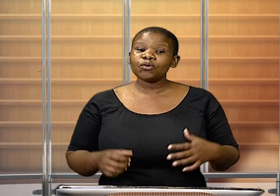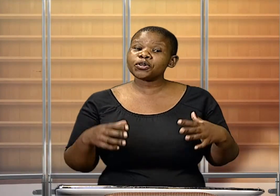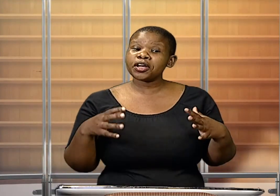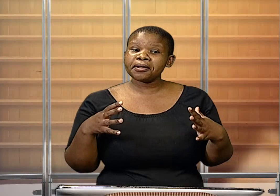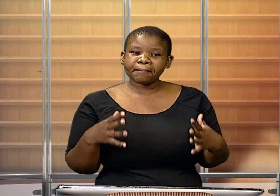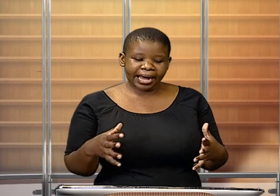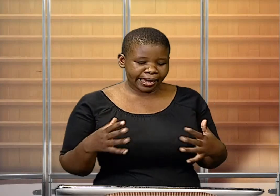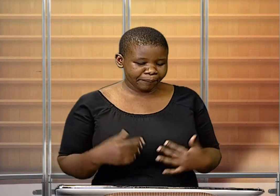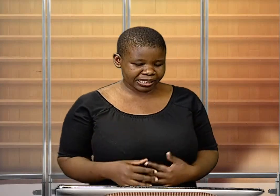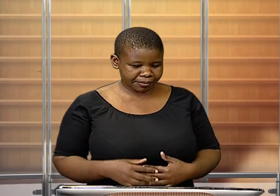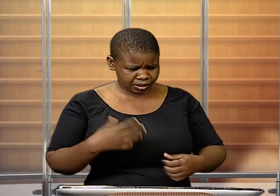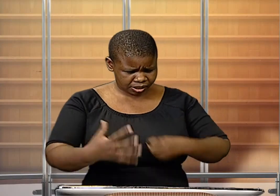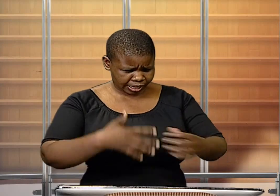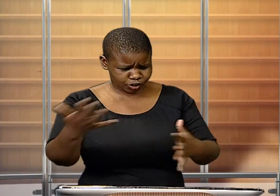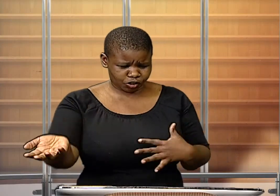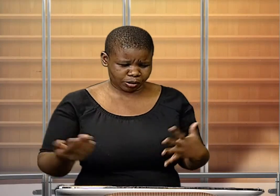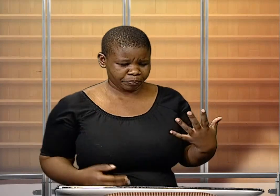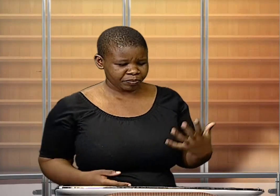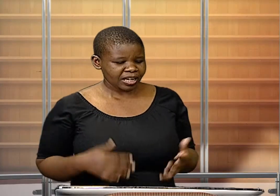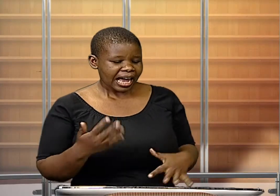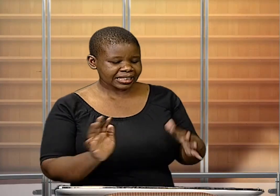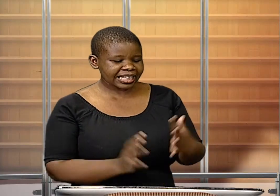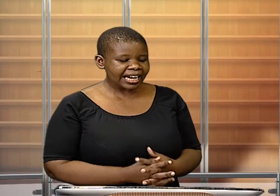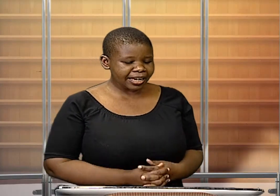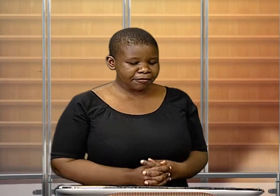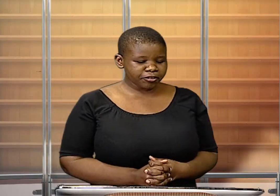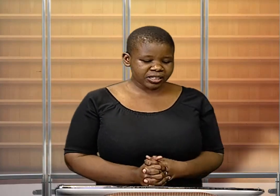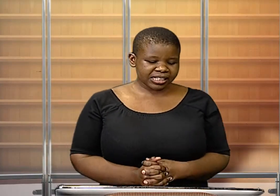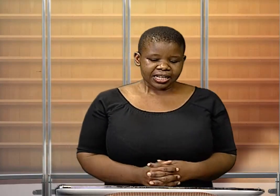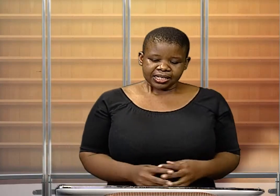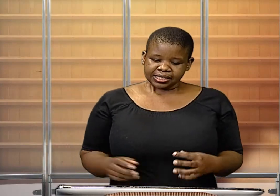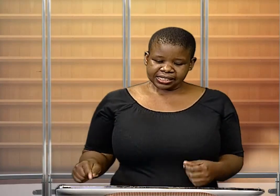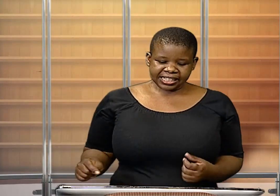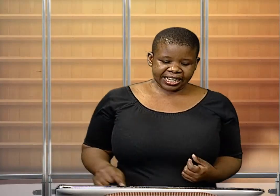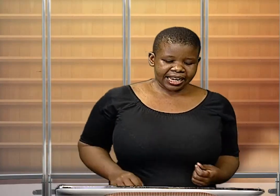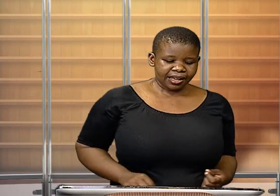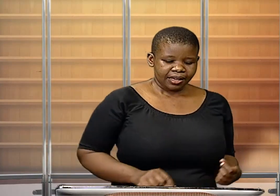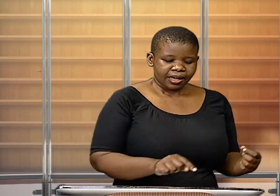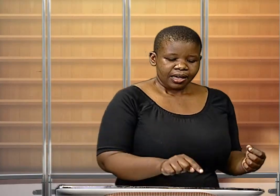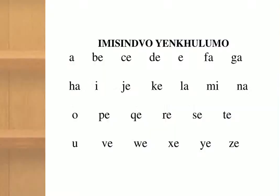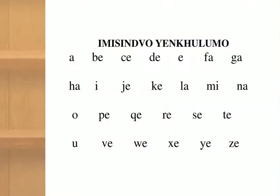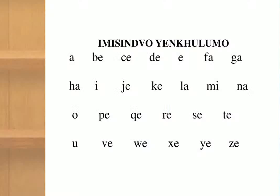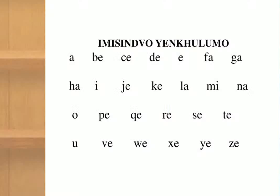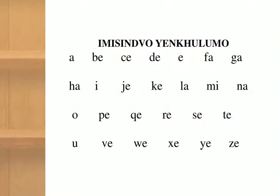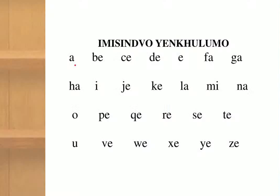njani? Utoyibamba. Sitabe sisiyagijima. Asicale ke mfundzi sithini